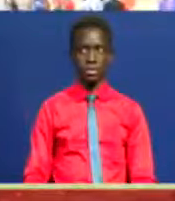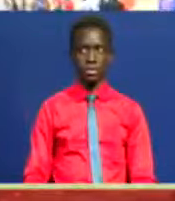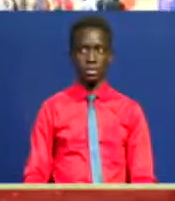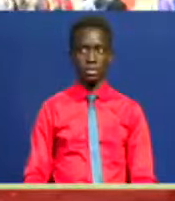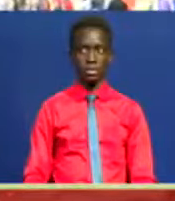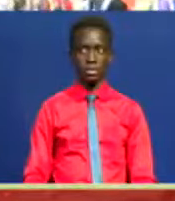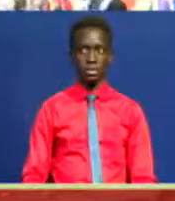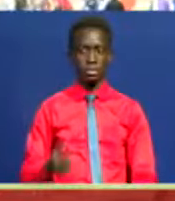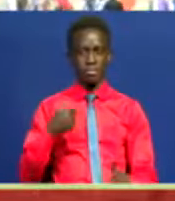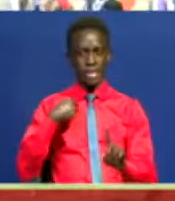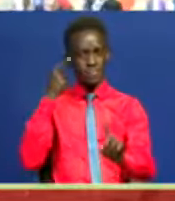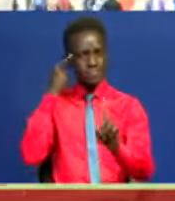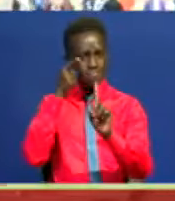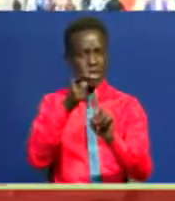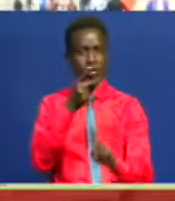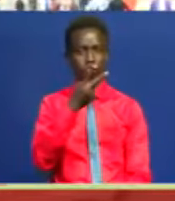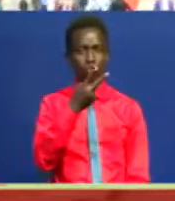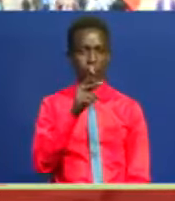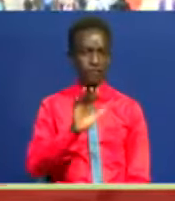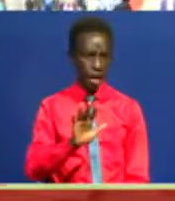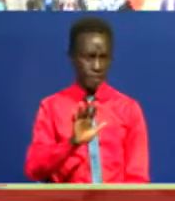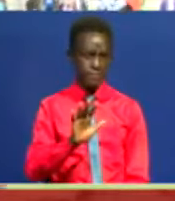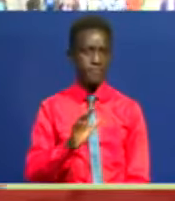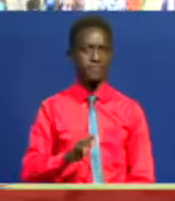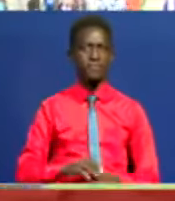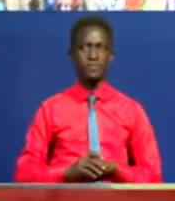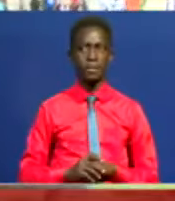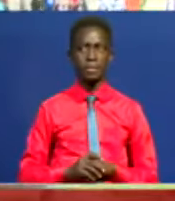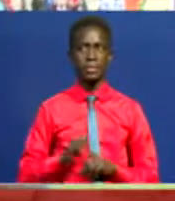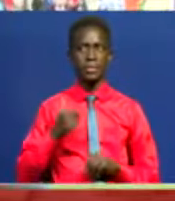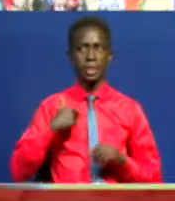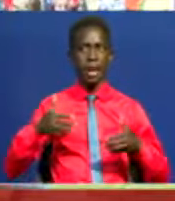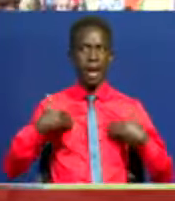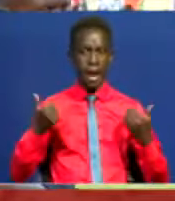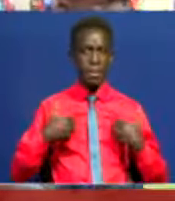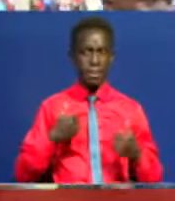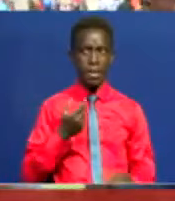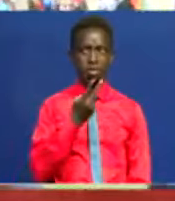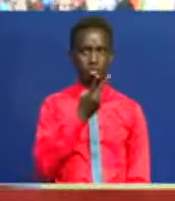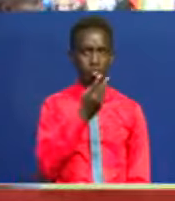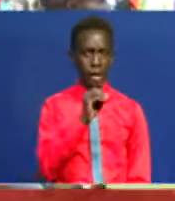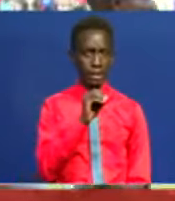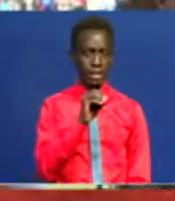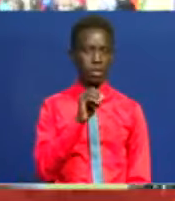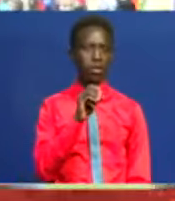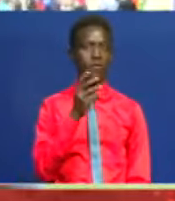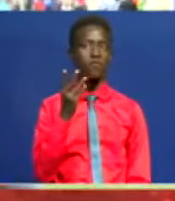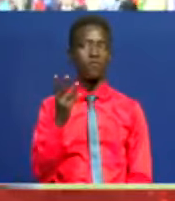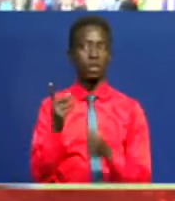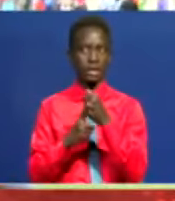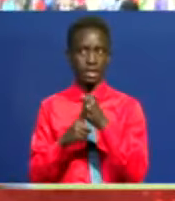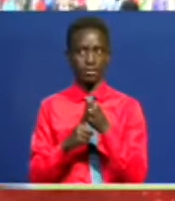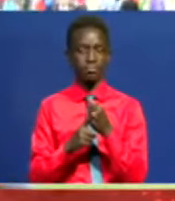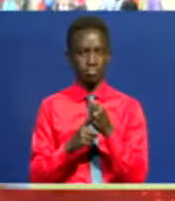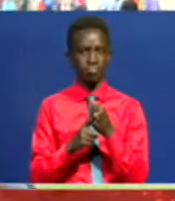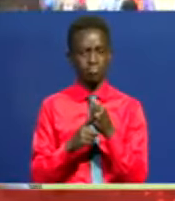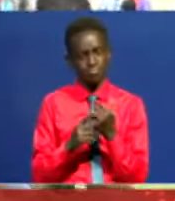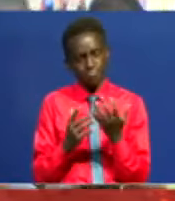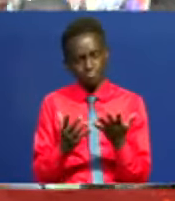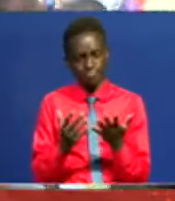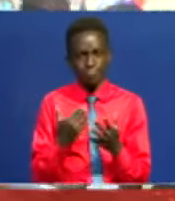The target was 25 and I'm glad that we did a 20:46, so we're just going to build up on that and make sure that